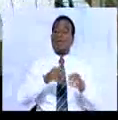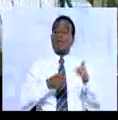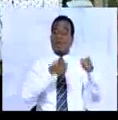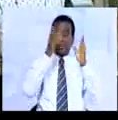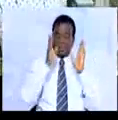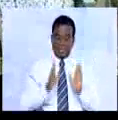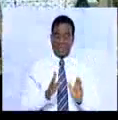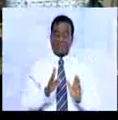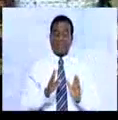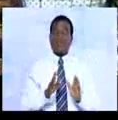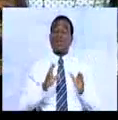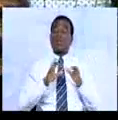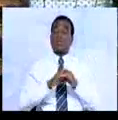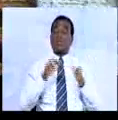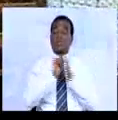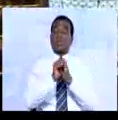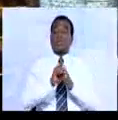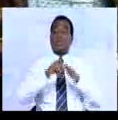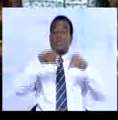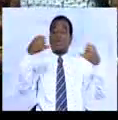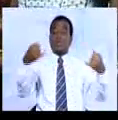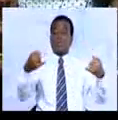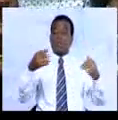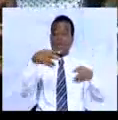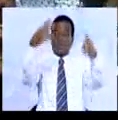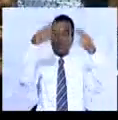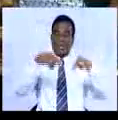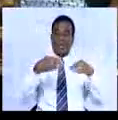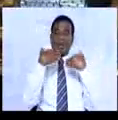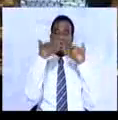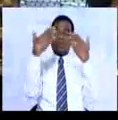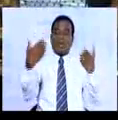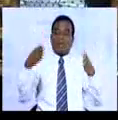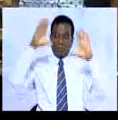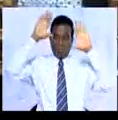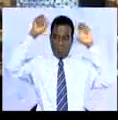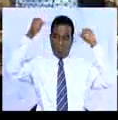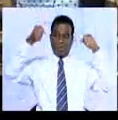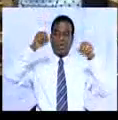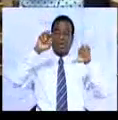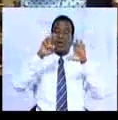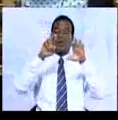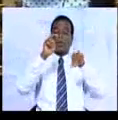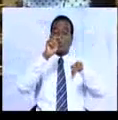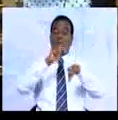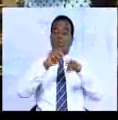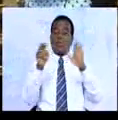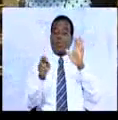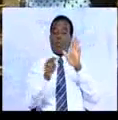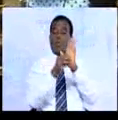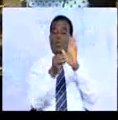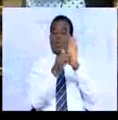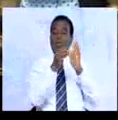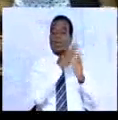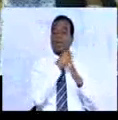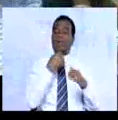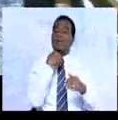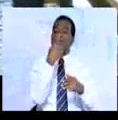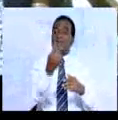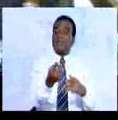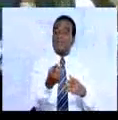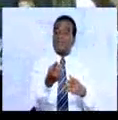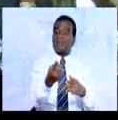Média Monde, Marie-Christine Saragosse, est venue dire merci au président de la République, Alassane Ouattara, et lui